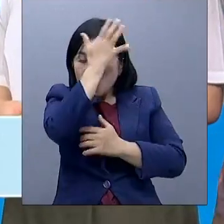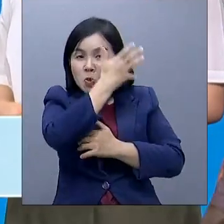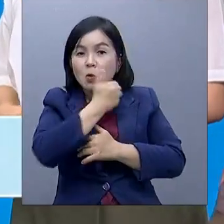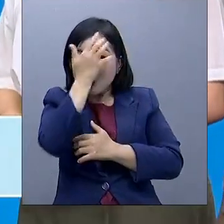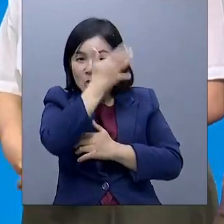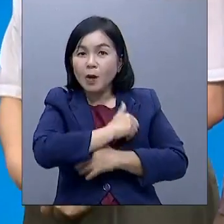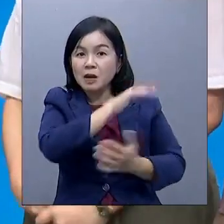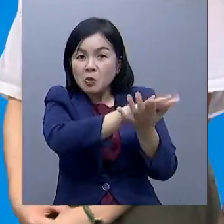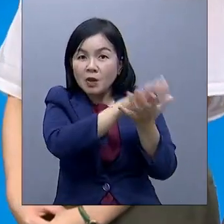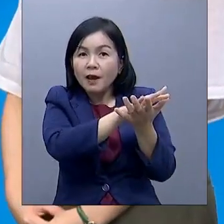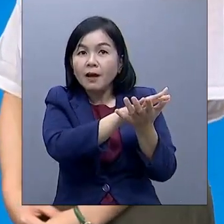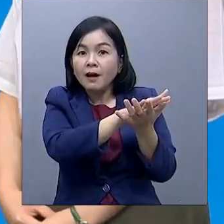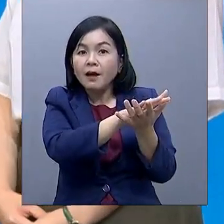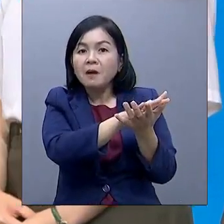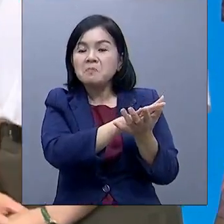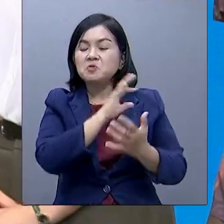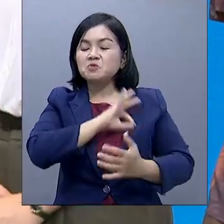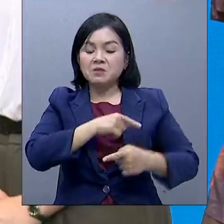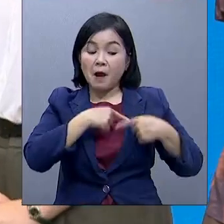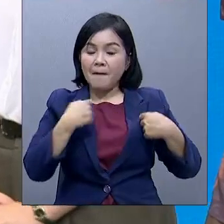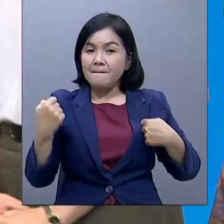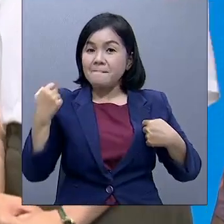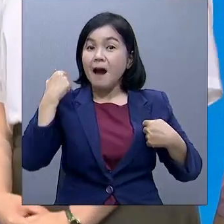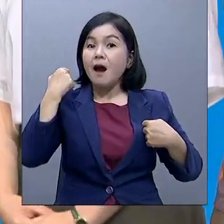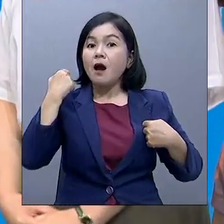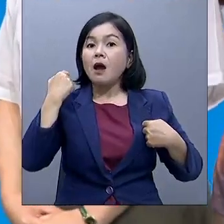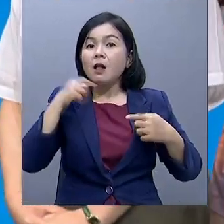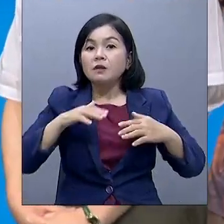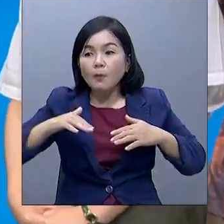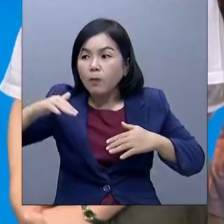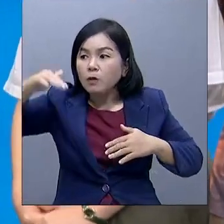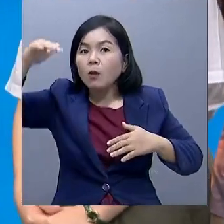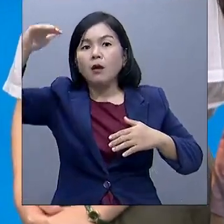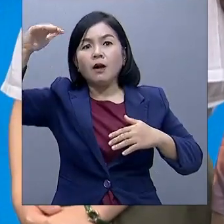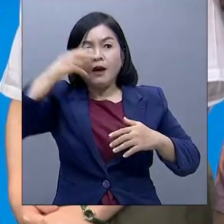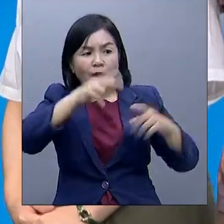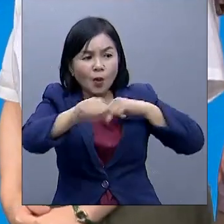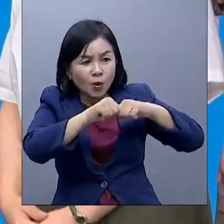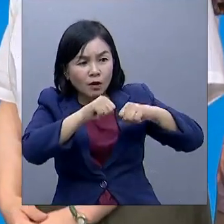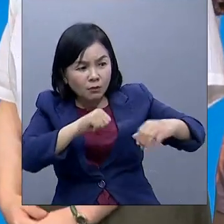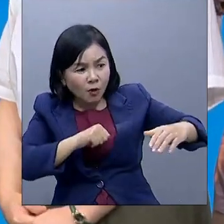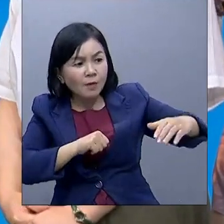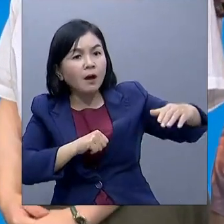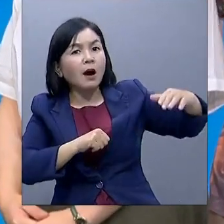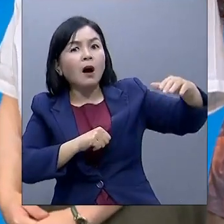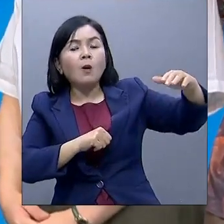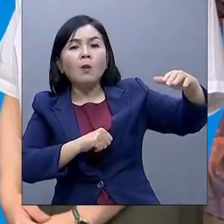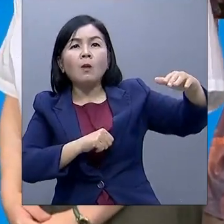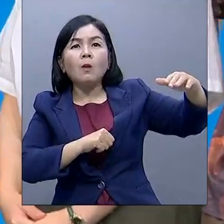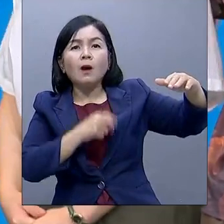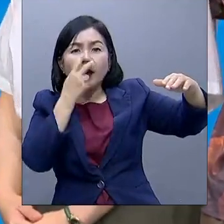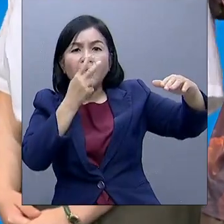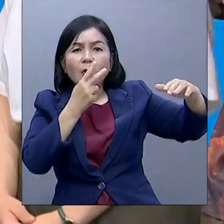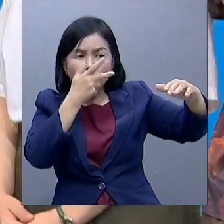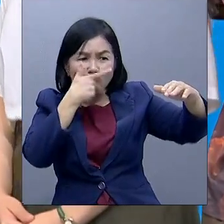สมาพอถึงวัยนึงเขาเรื่องความมั่นใจตามช่วงวัยที่มันลดลงอะค่ะมันเห็นเด็กยุคใหม่เขาก็จะแบบเริ่มไม่มีความมั่นใจเห็นสาวกว่